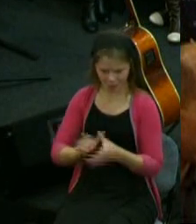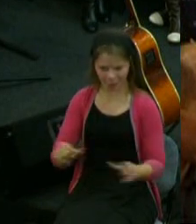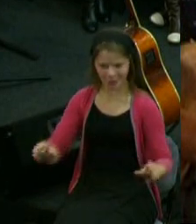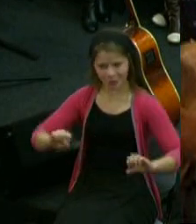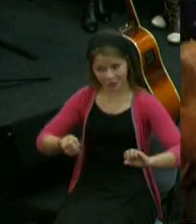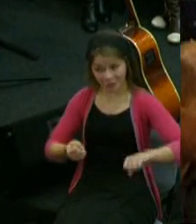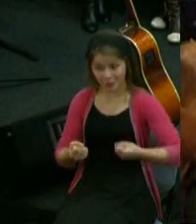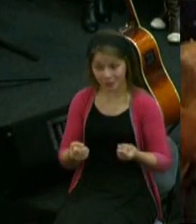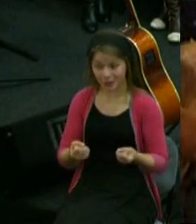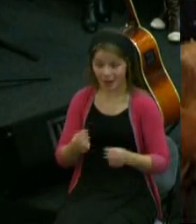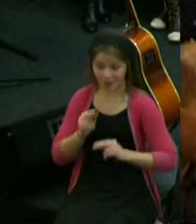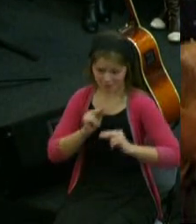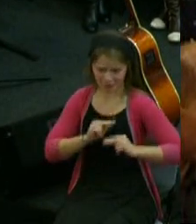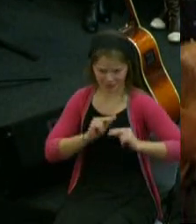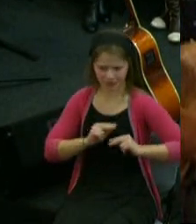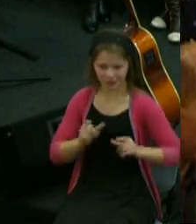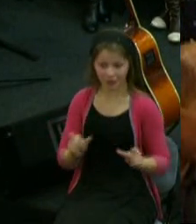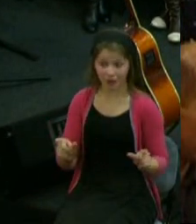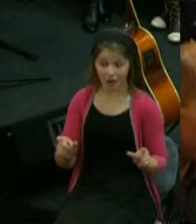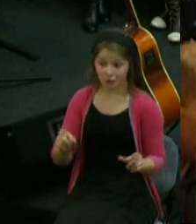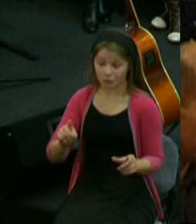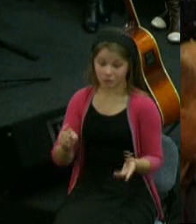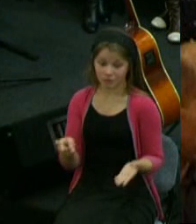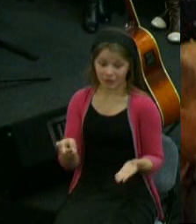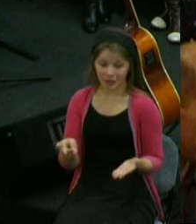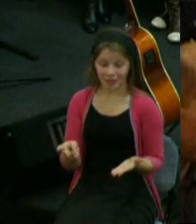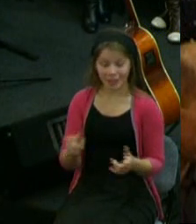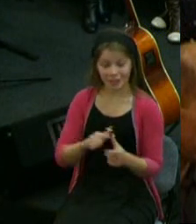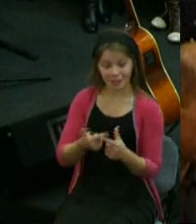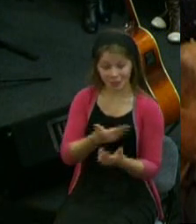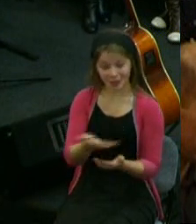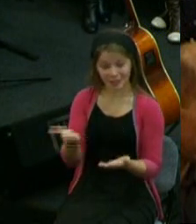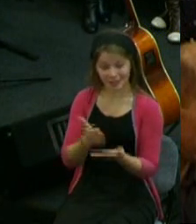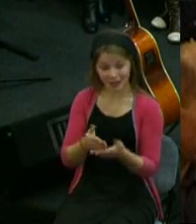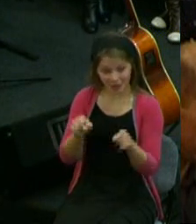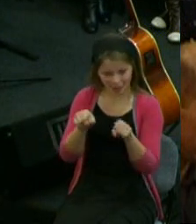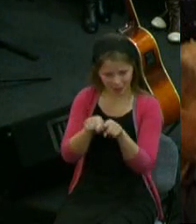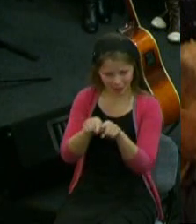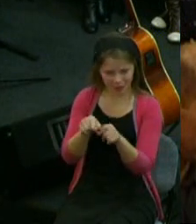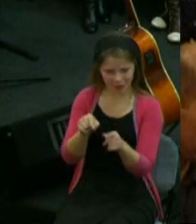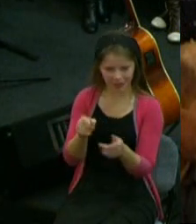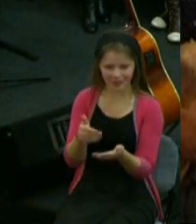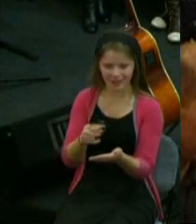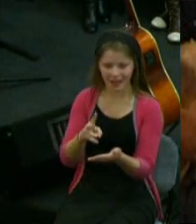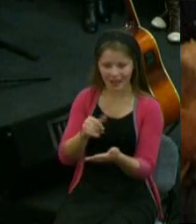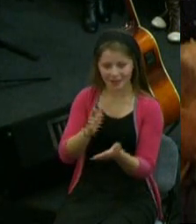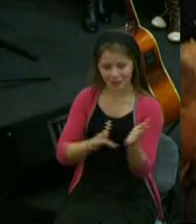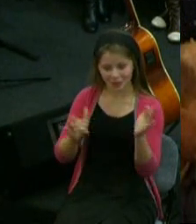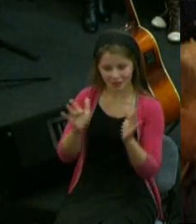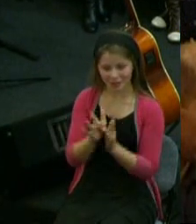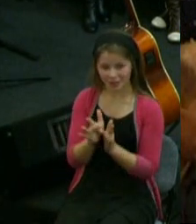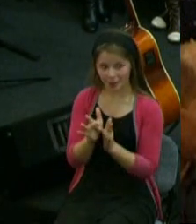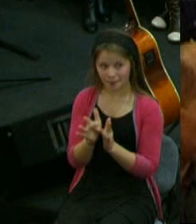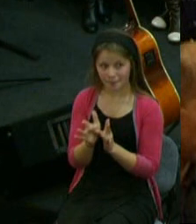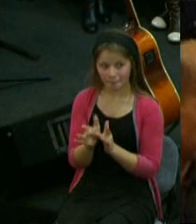працюю, працівники? Що, кого ми представляємо? Чи ми є похожі на нашого Небесного Отця, на нашого Ісуса